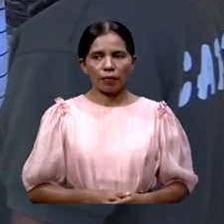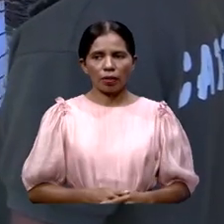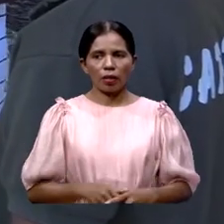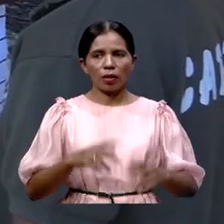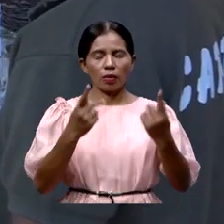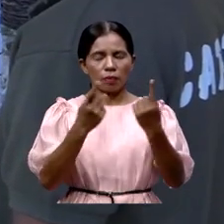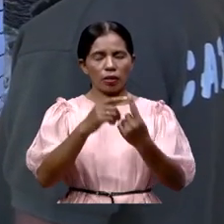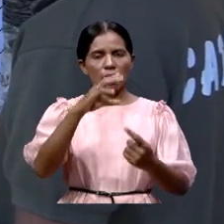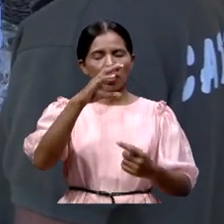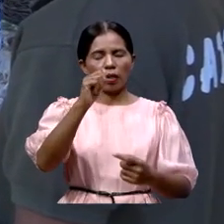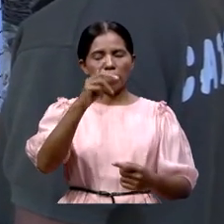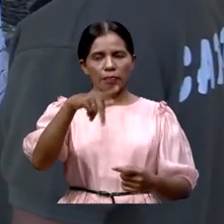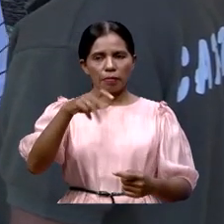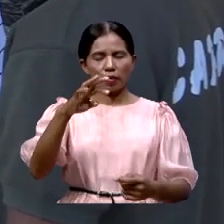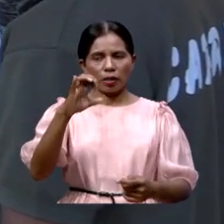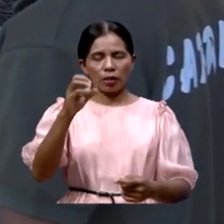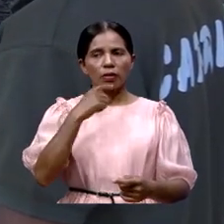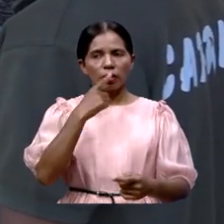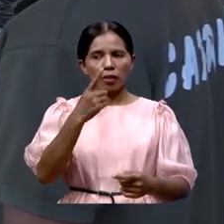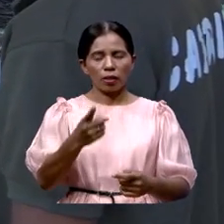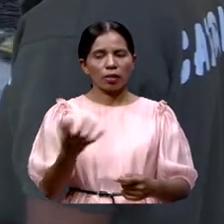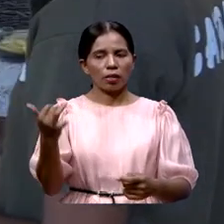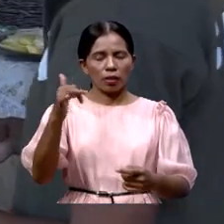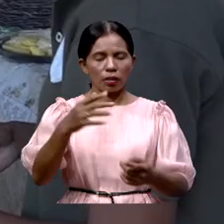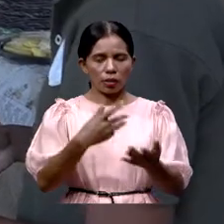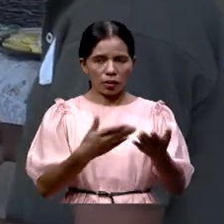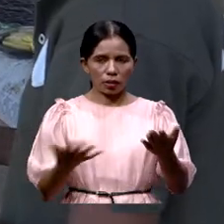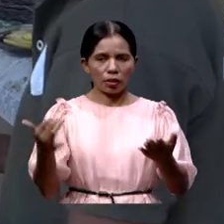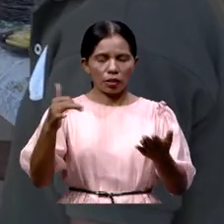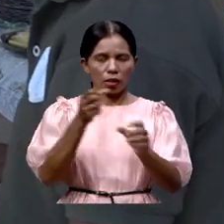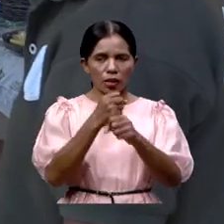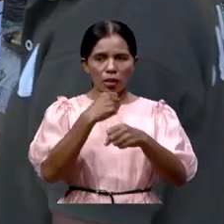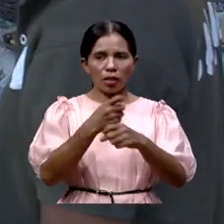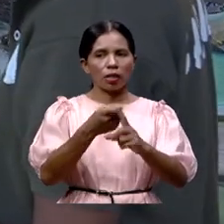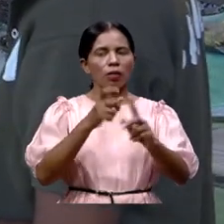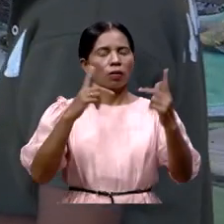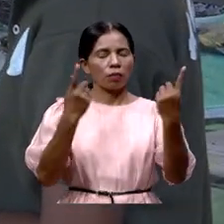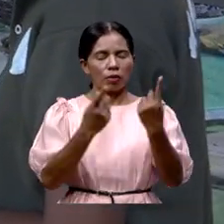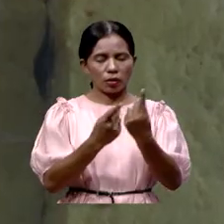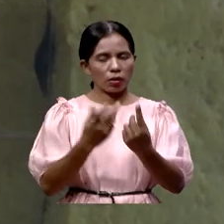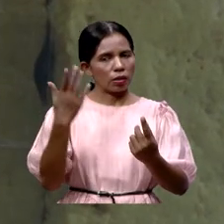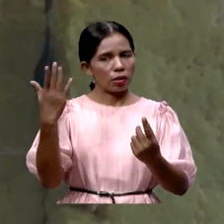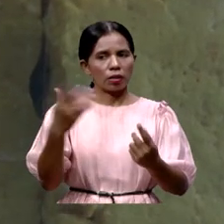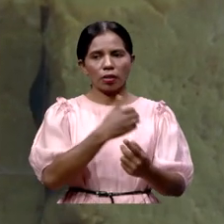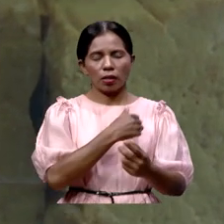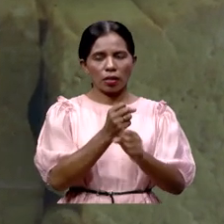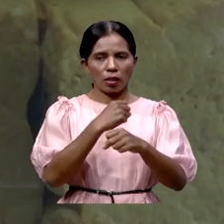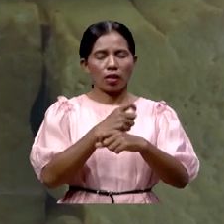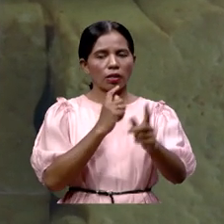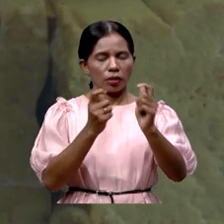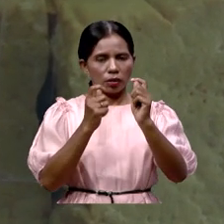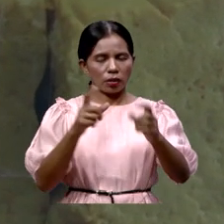kompanya Caprilho Sansu Gaio Hateteng, durante ne, produto sirane be produs, husi kompanya refere, si dau kalo teste